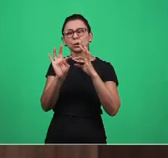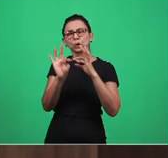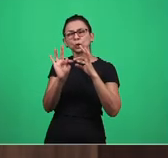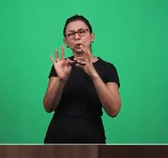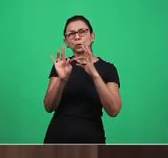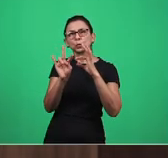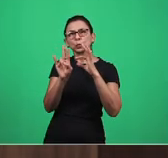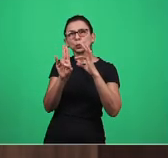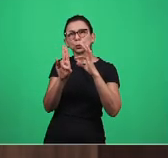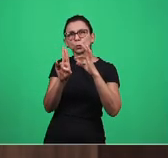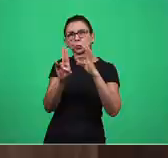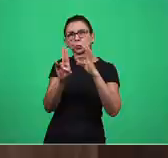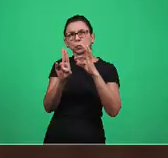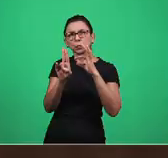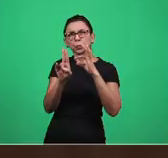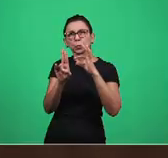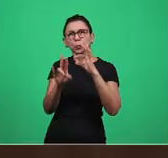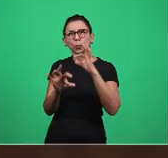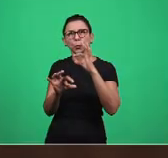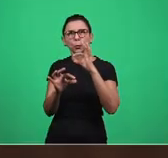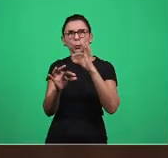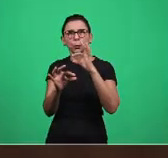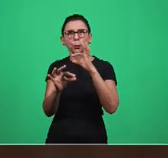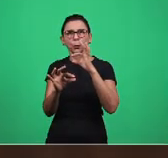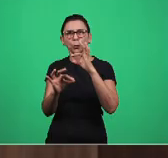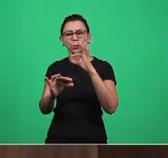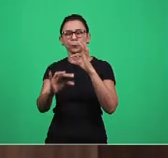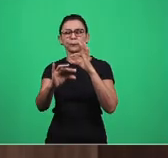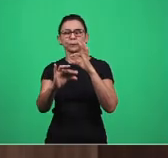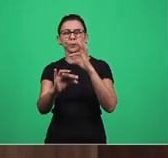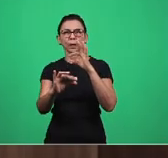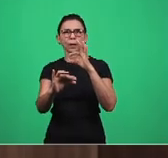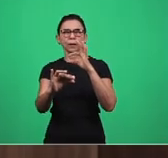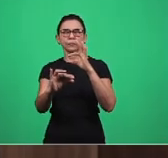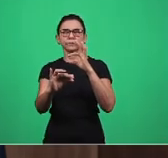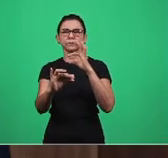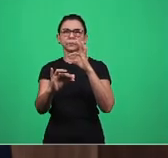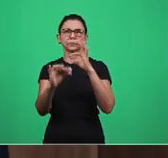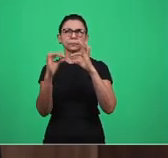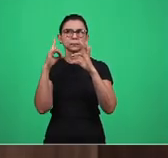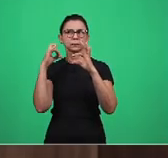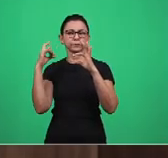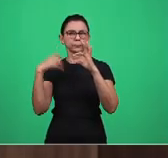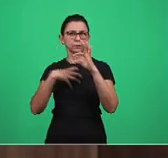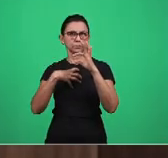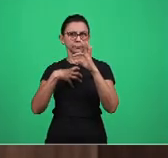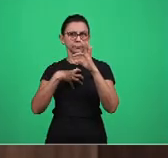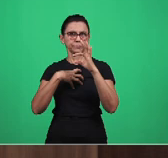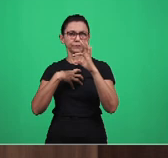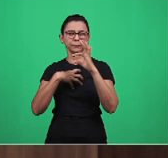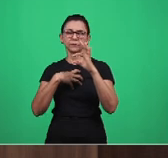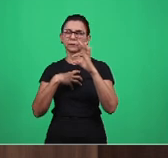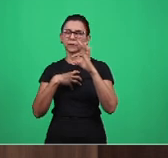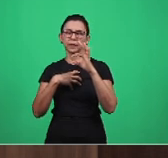Maintenant, nous allons apprendre 3 notes musicales. La note si, la et